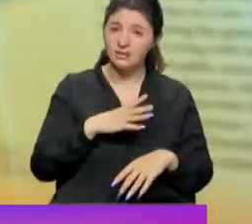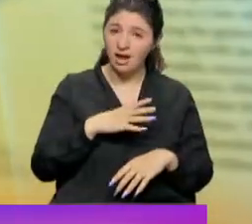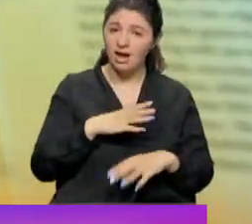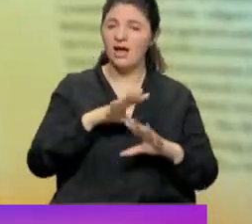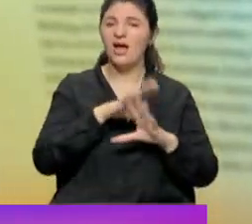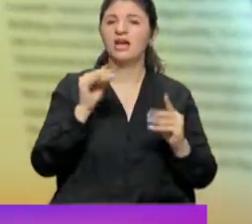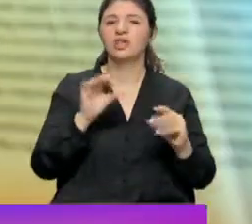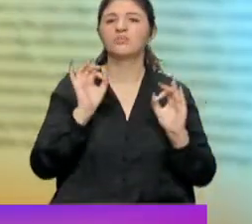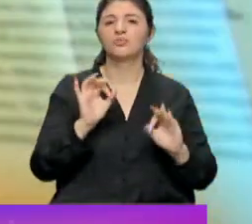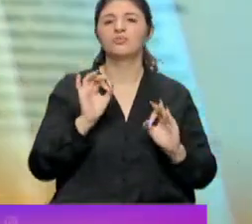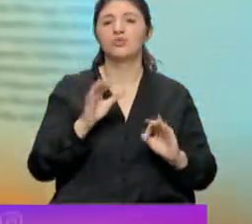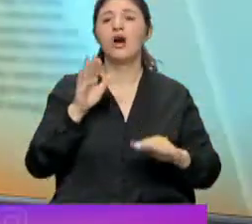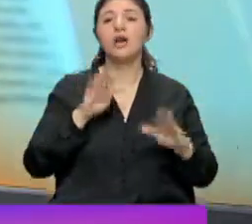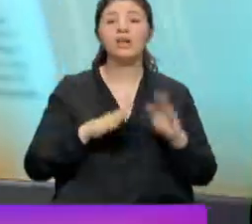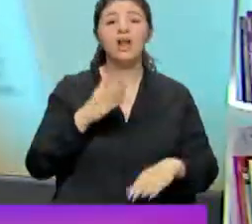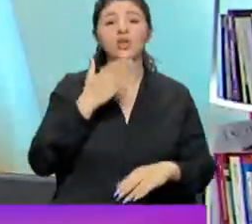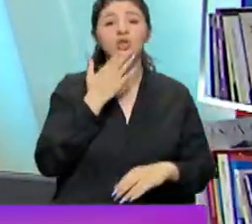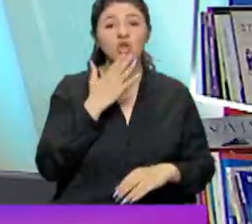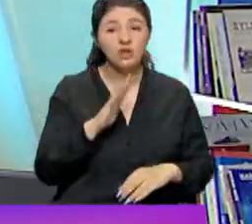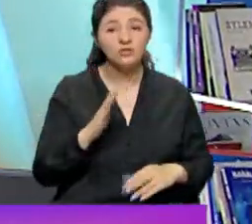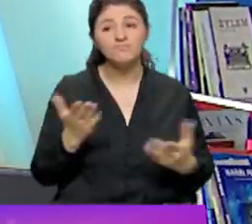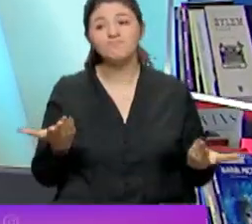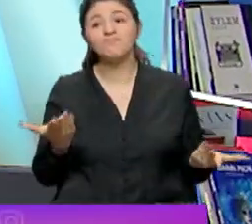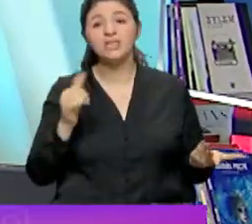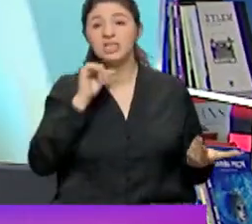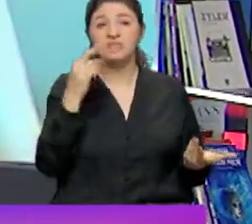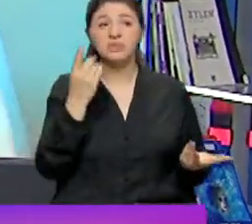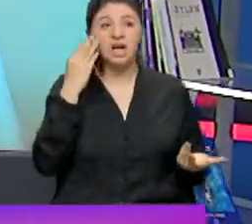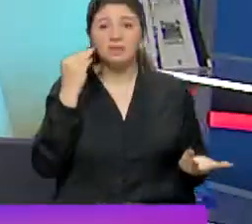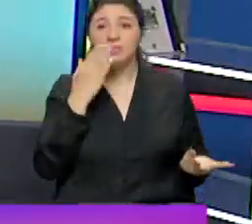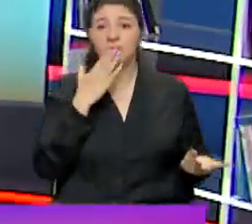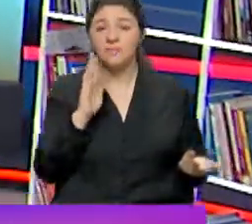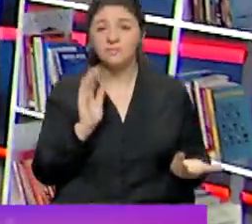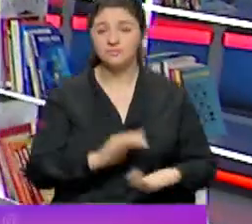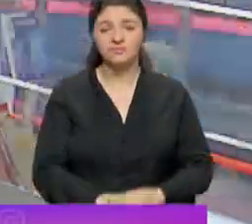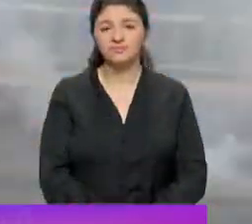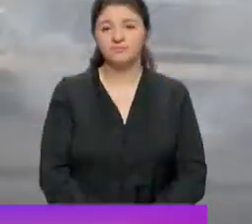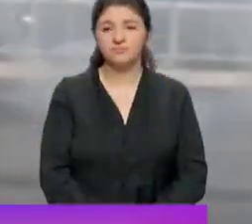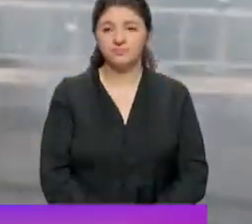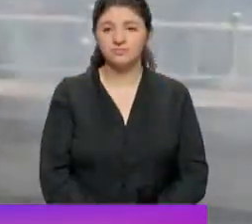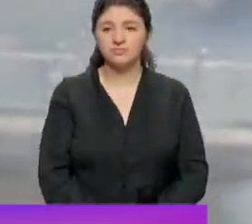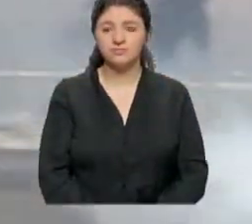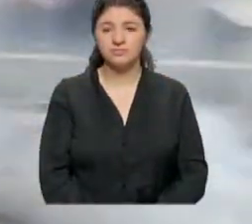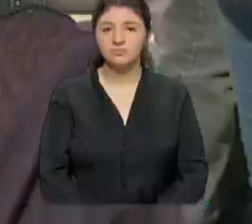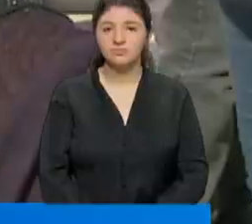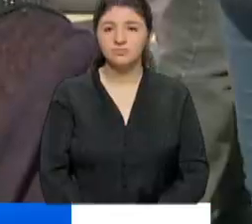her şey mümkün Adalet Yoksa hiçbir şeyin anlamı yok Sen